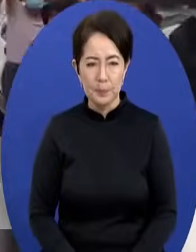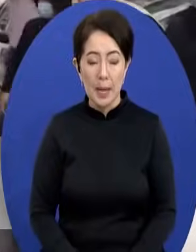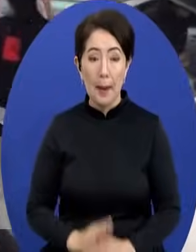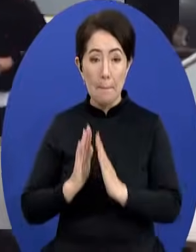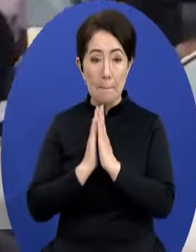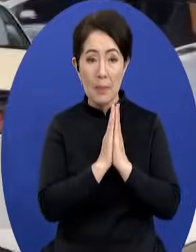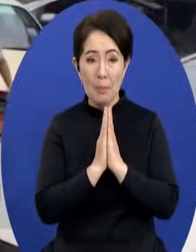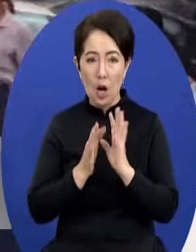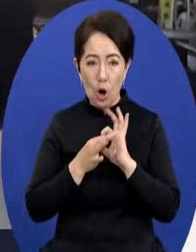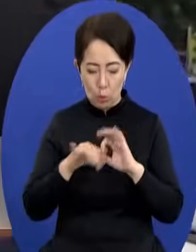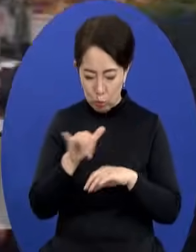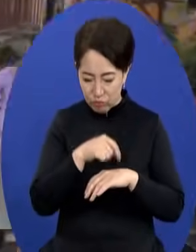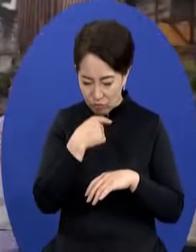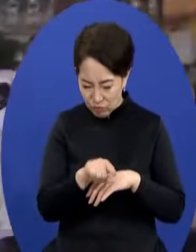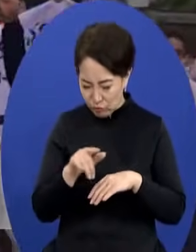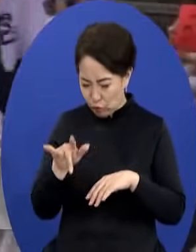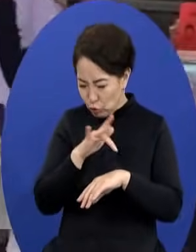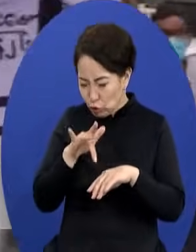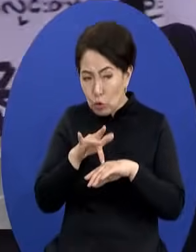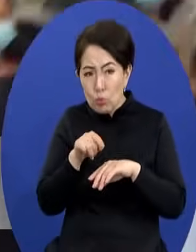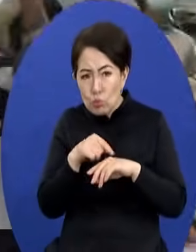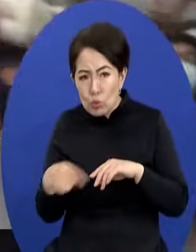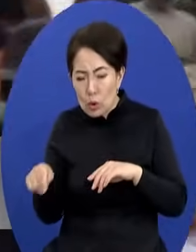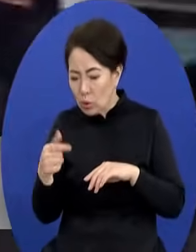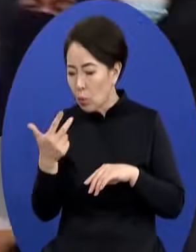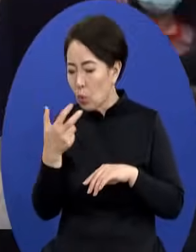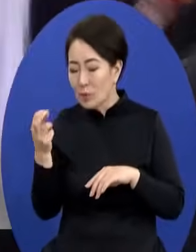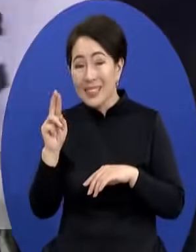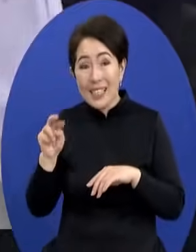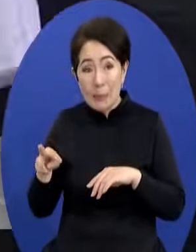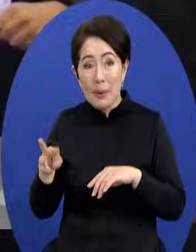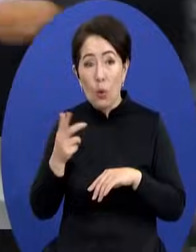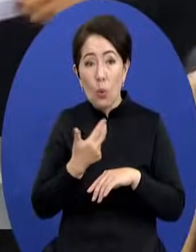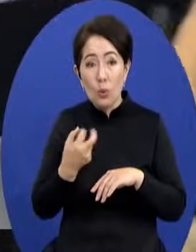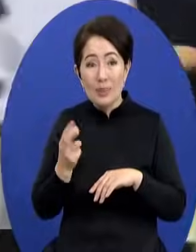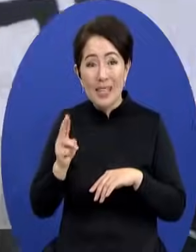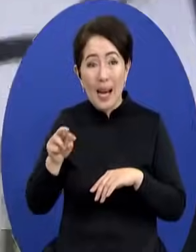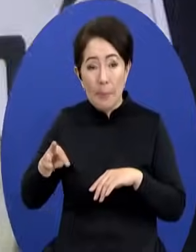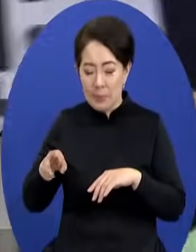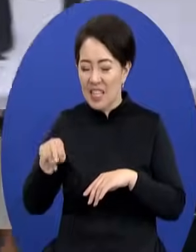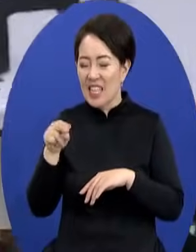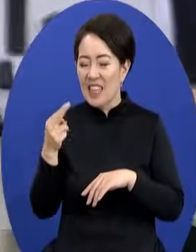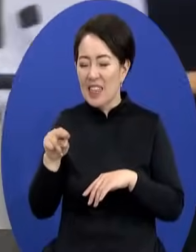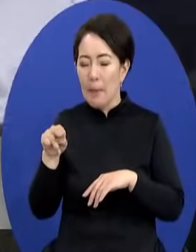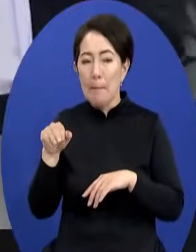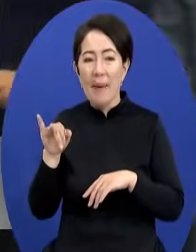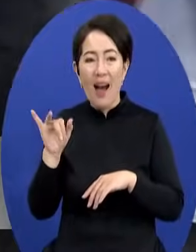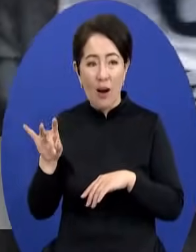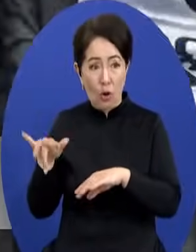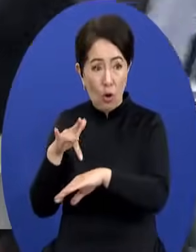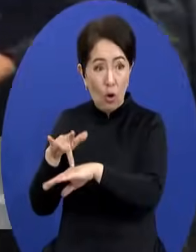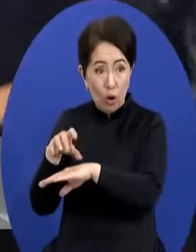Мьянмарын холбооны улсын нийслэлээс Умард зүгт 300 км-ийн зайд барилах Дэпхян гэх хотод бас мөргөлдөөний